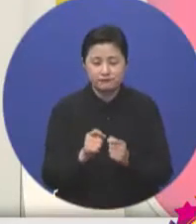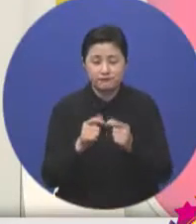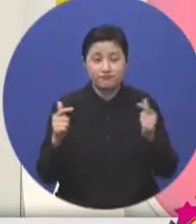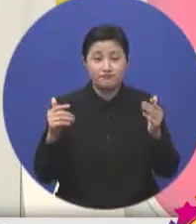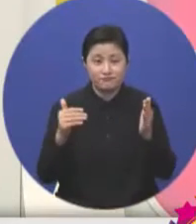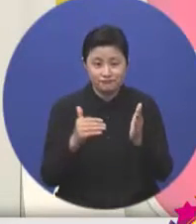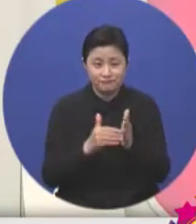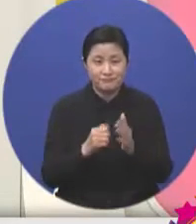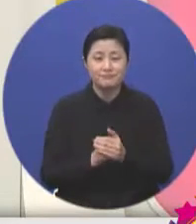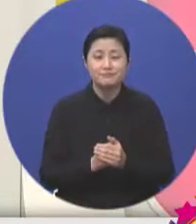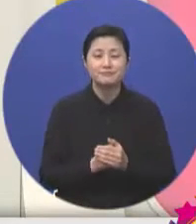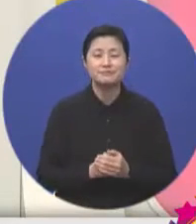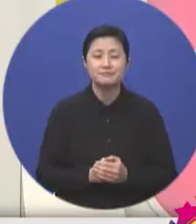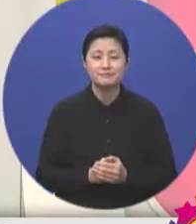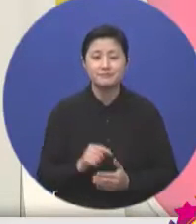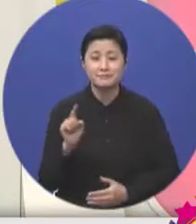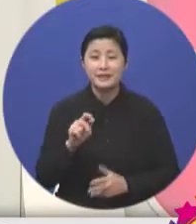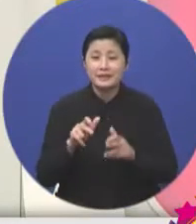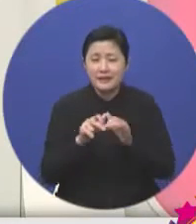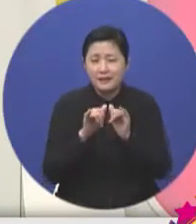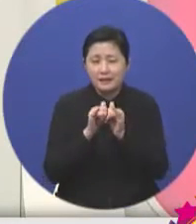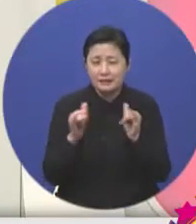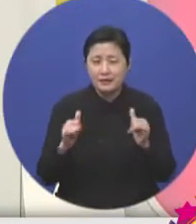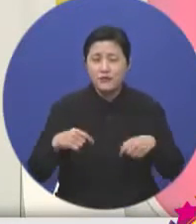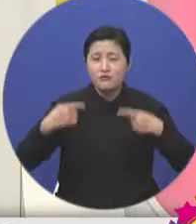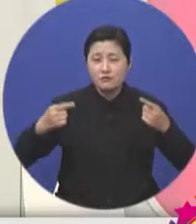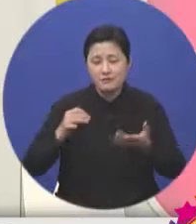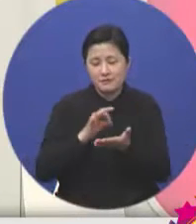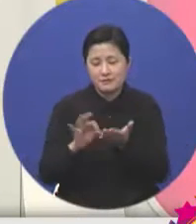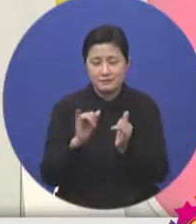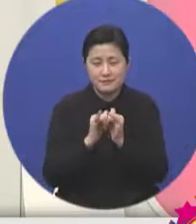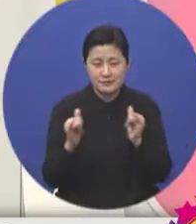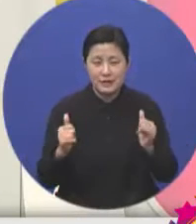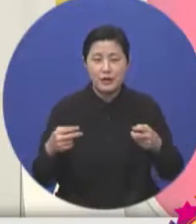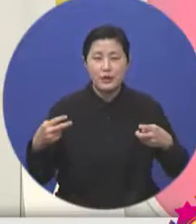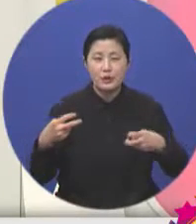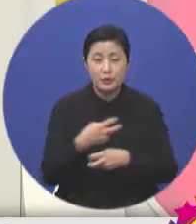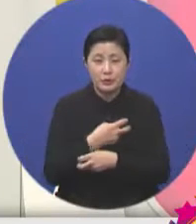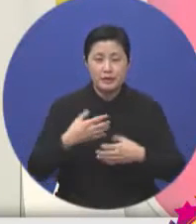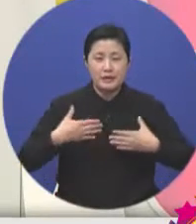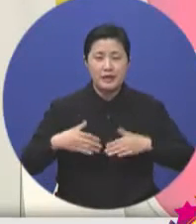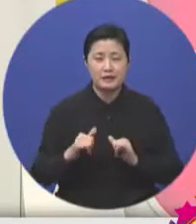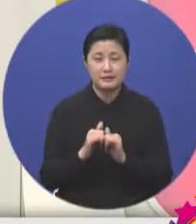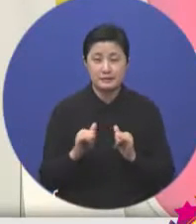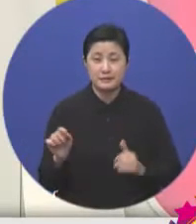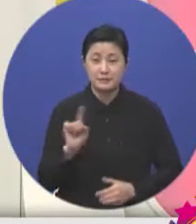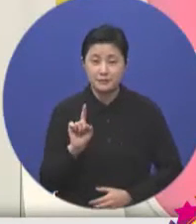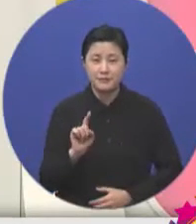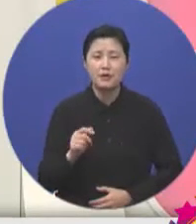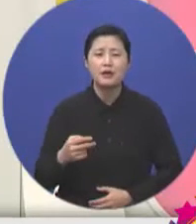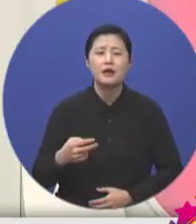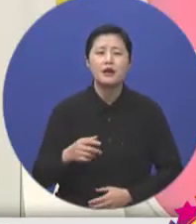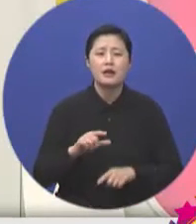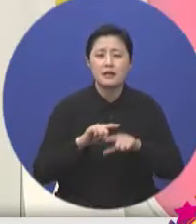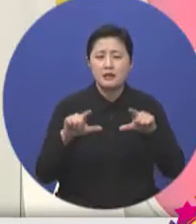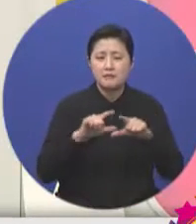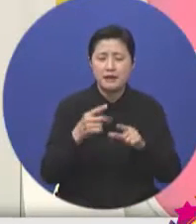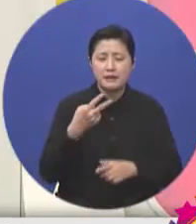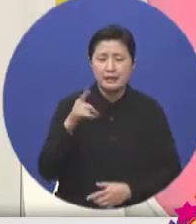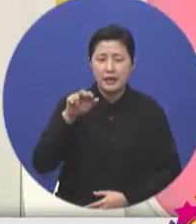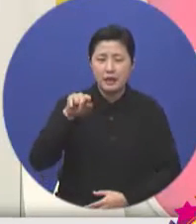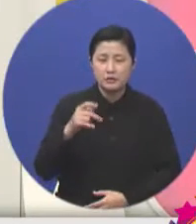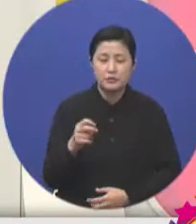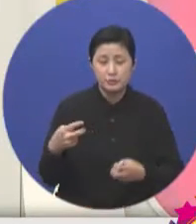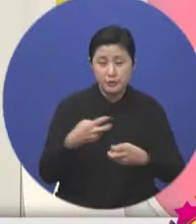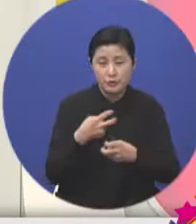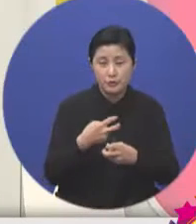소식을 전해드리도록 할게요. 네. 장애인이나 휠체어를 사용하는 교통약자들은 아무래도 대중교통을